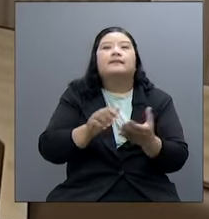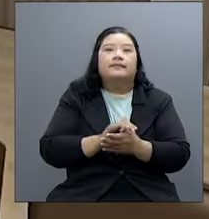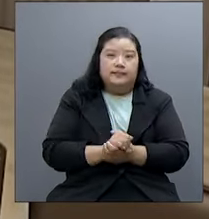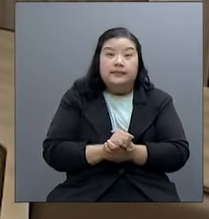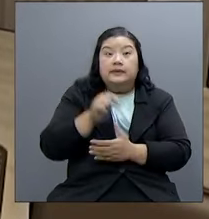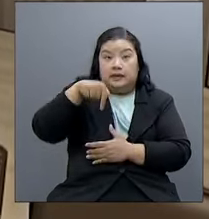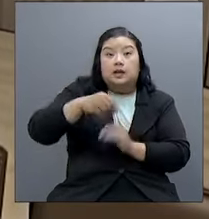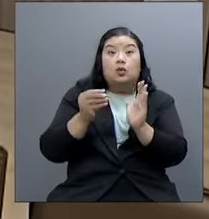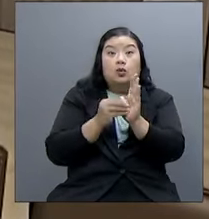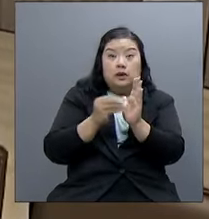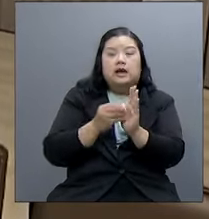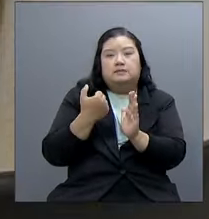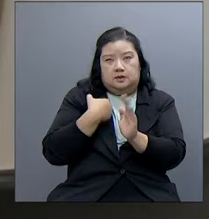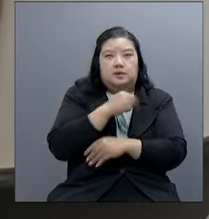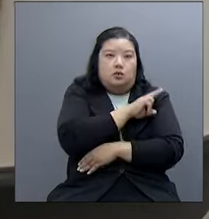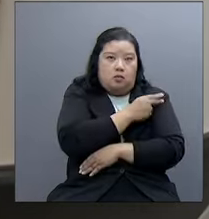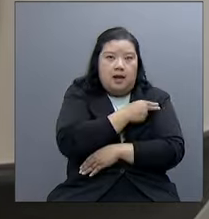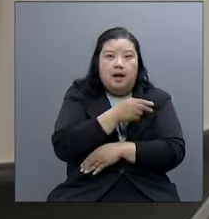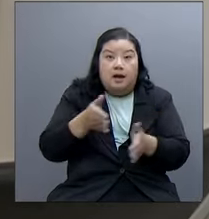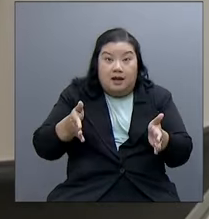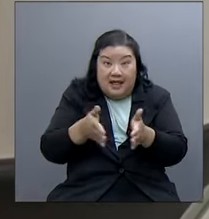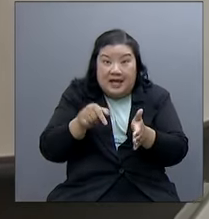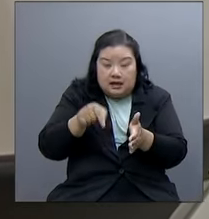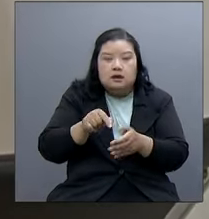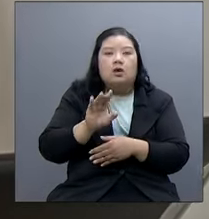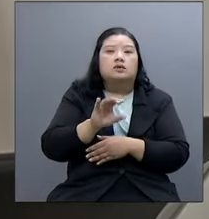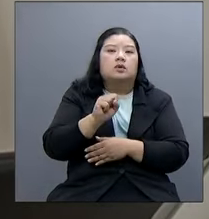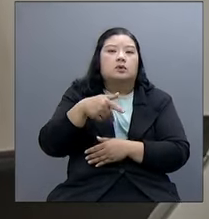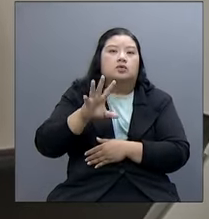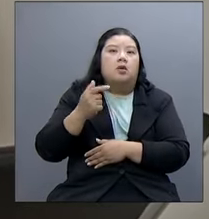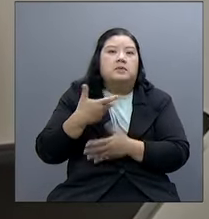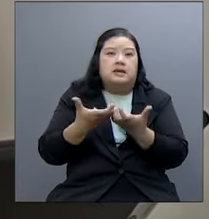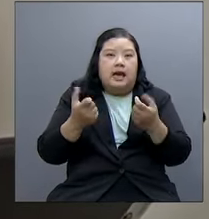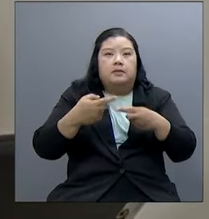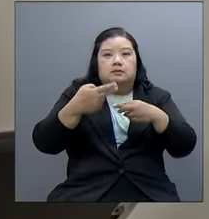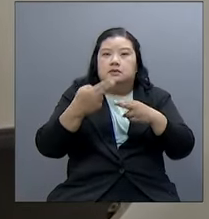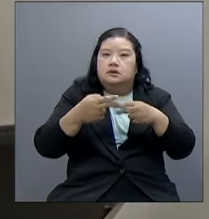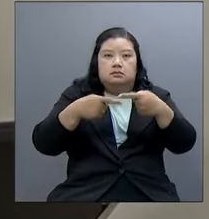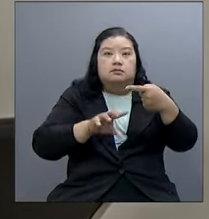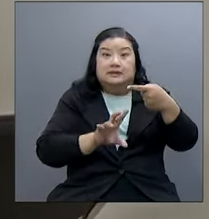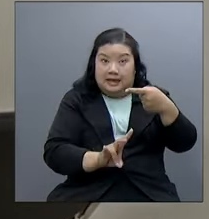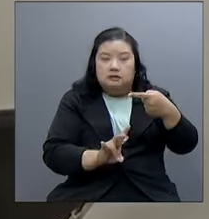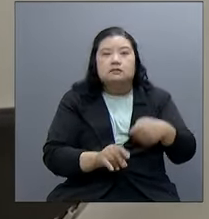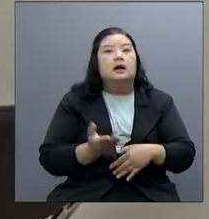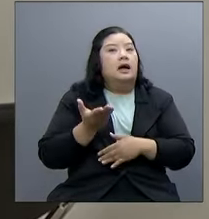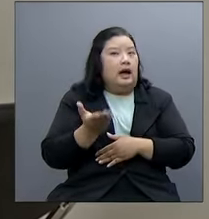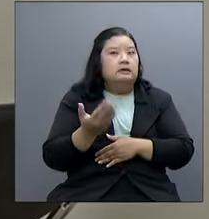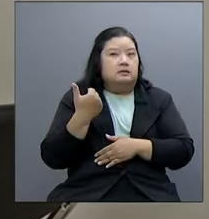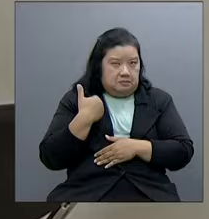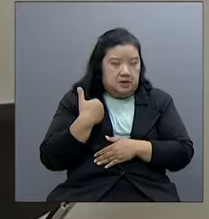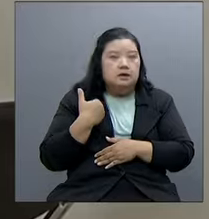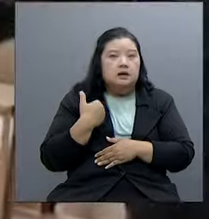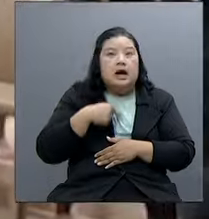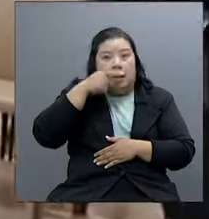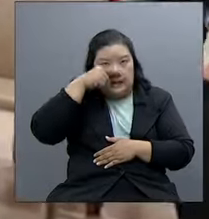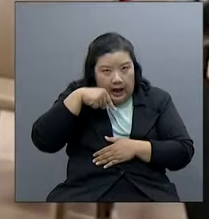ครครัลินิประทมภูมหรอคินิกใวัตกรรมของ ส. ป. นมอยู่ 7 ประเภทครัคลิิกนี้เป็นหน่ในนั้นที่ให้บริการทั้งแทยเวชกรรมและแทย์แ